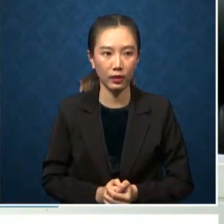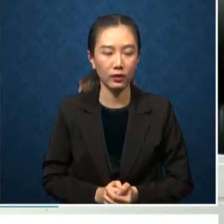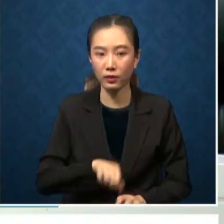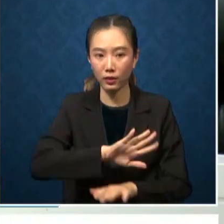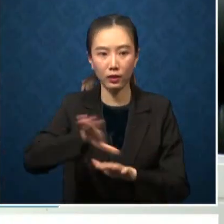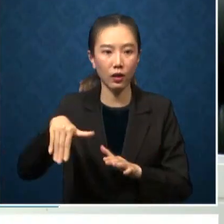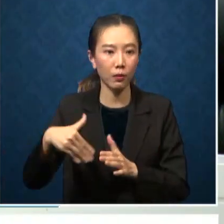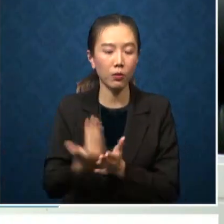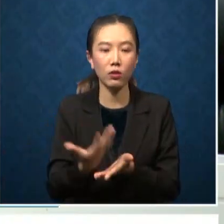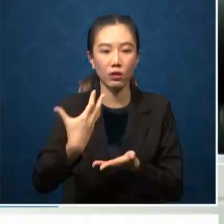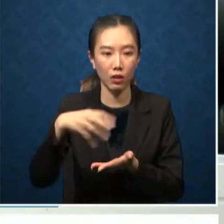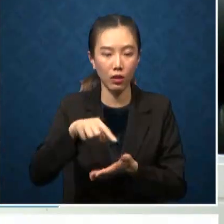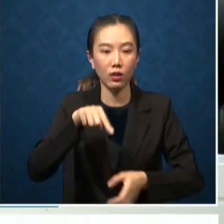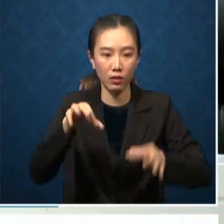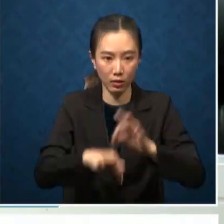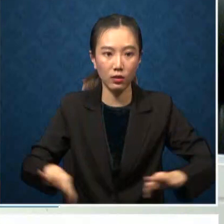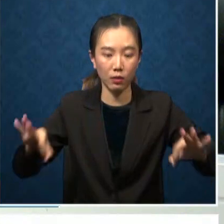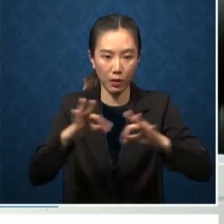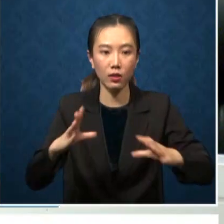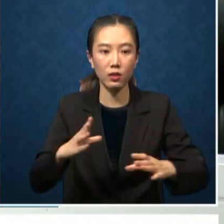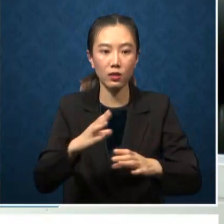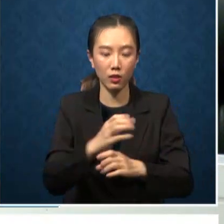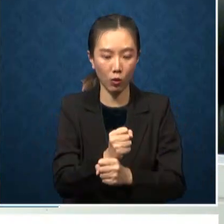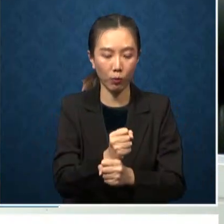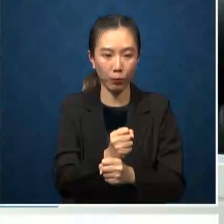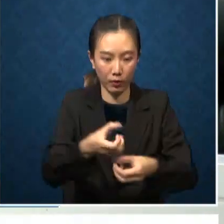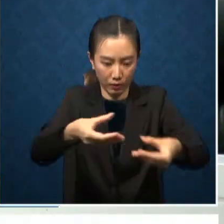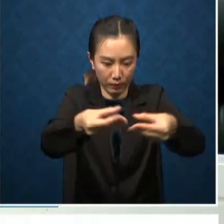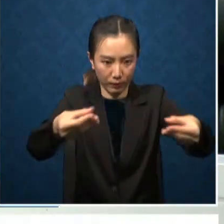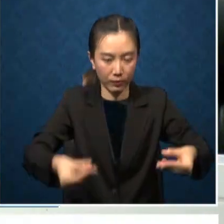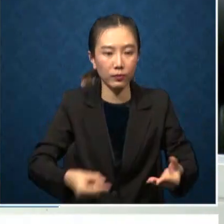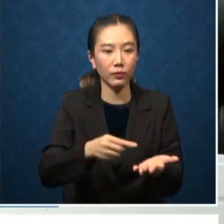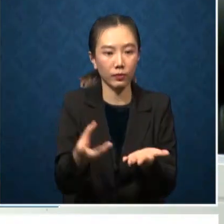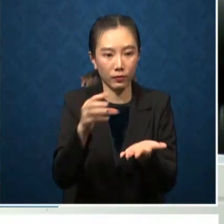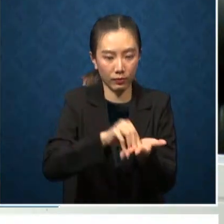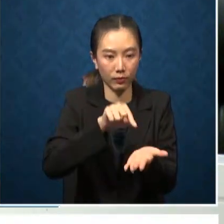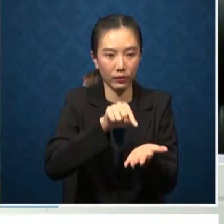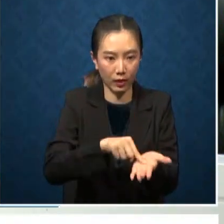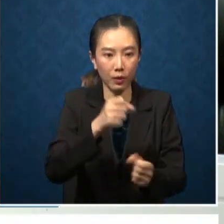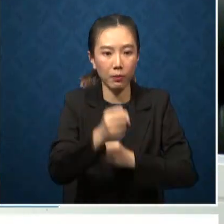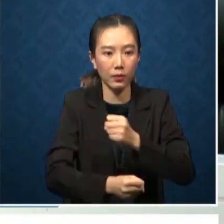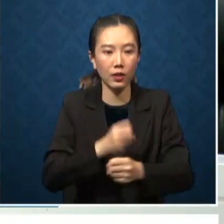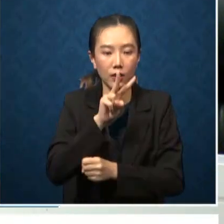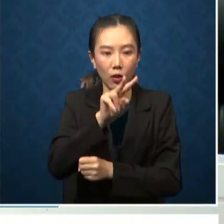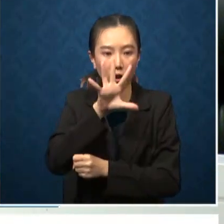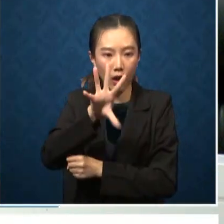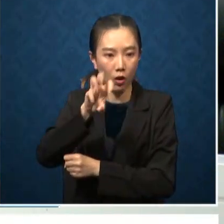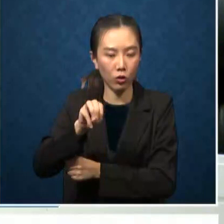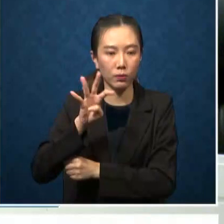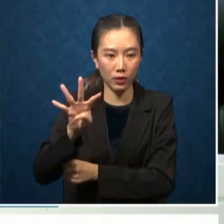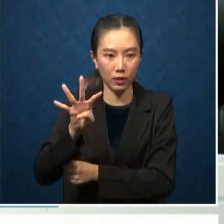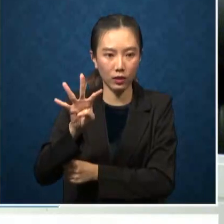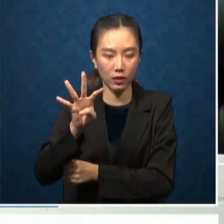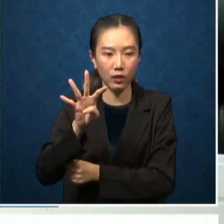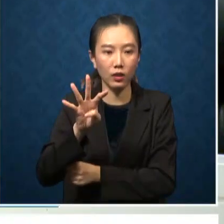ก็คือสาระสำคัญโดยสรุปที่ปรากฏอยู่ในรายงานพัฒนาระบบราชการประจำปี2564นะคะ